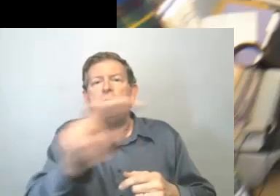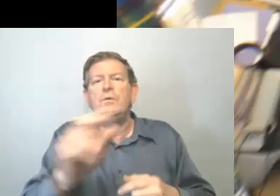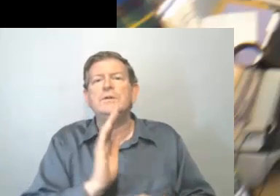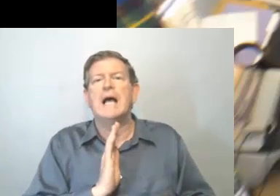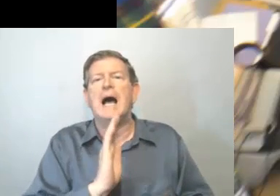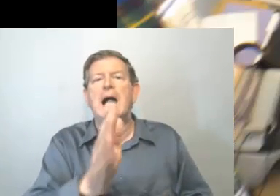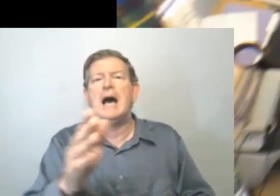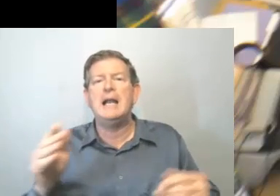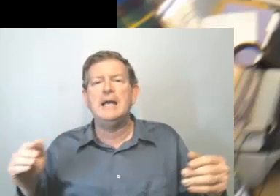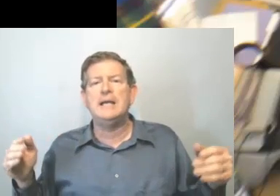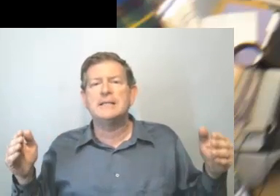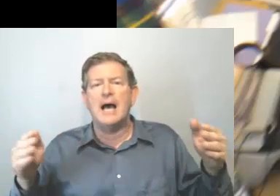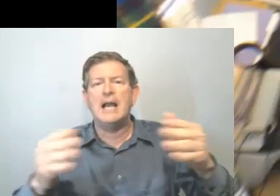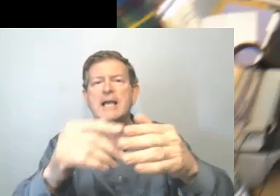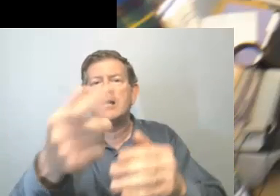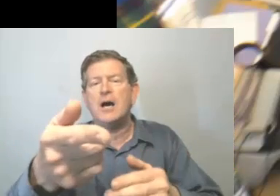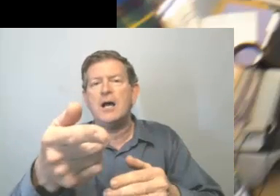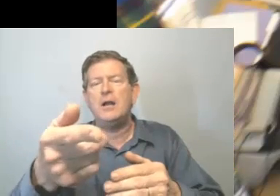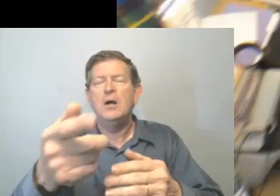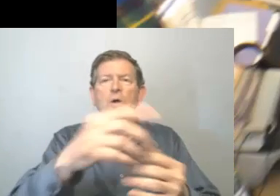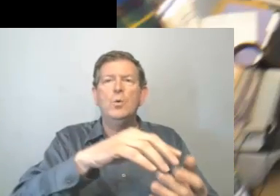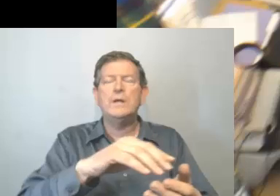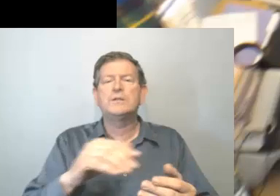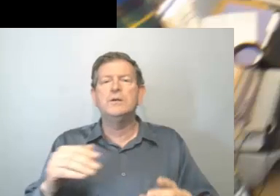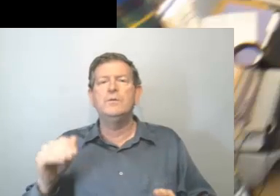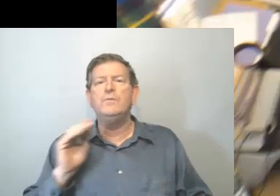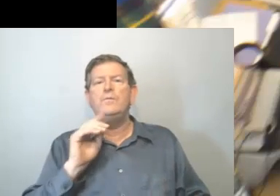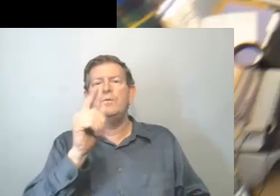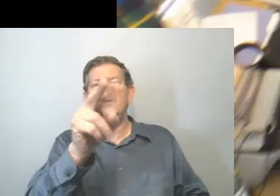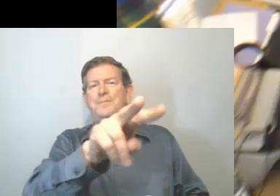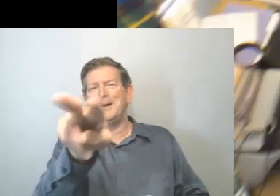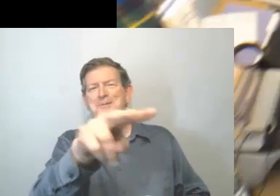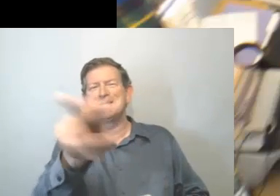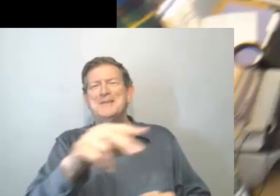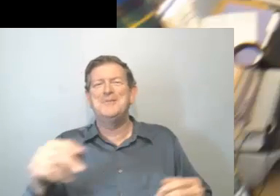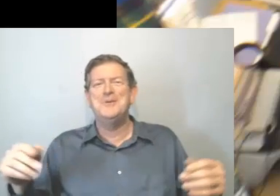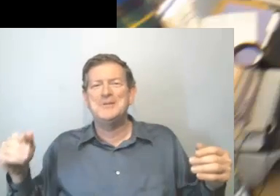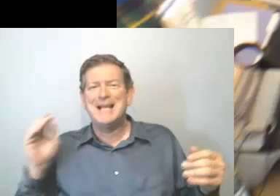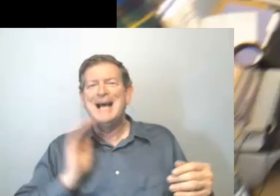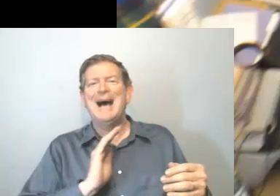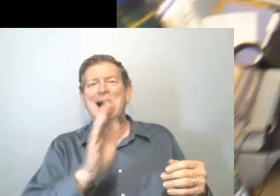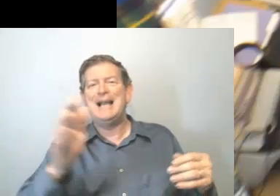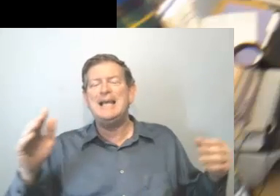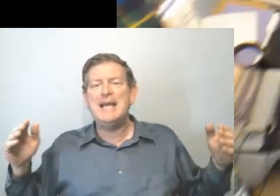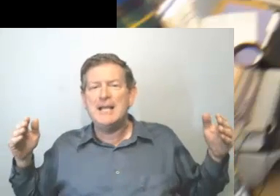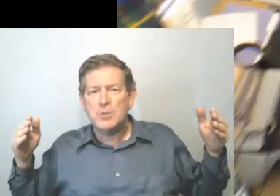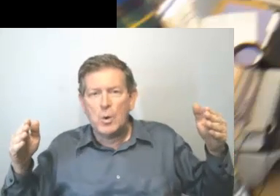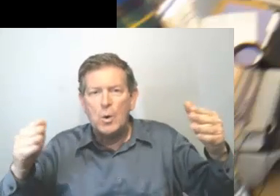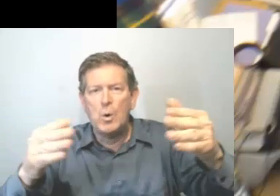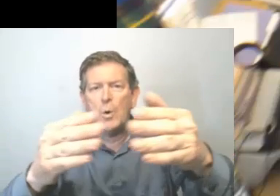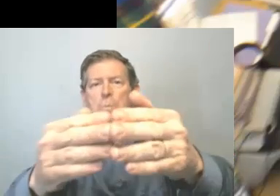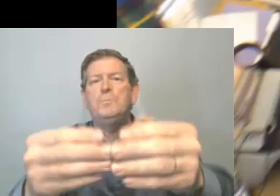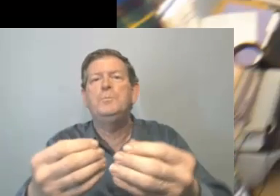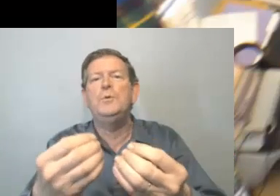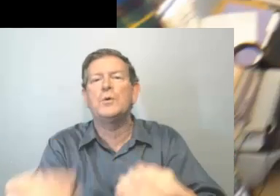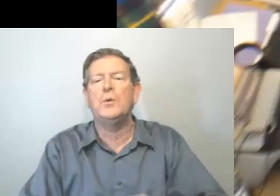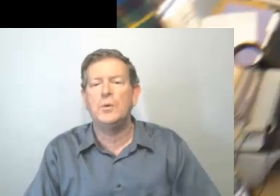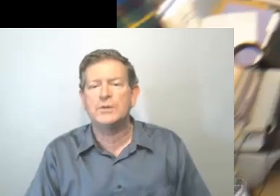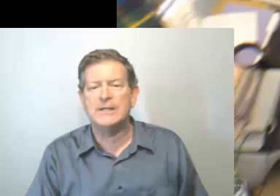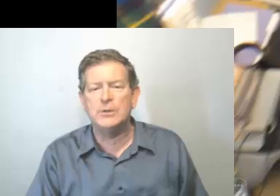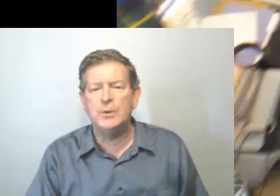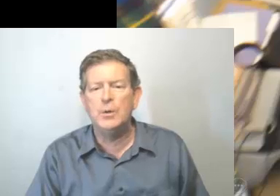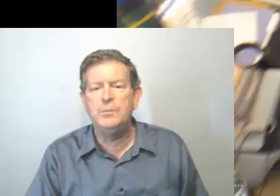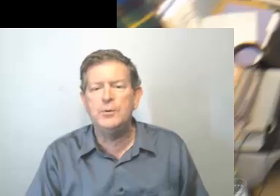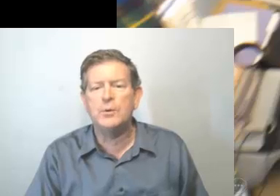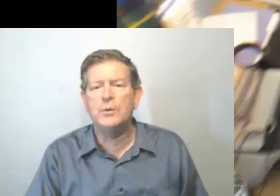est-ce que vous allez à l'école ou est-ce que vous, pardon, est-ce que vous allez au